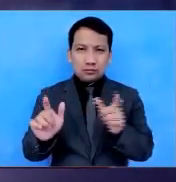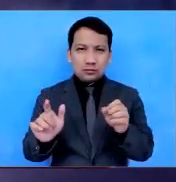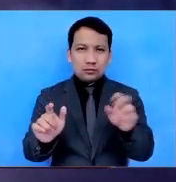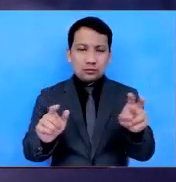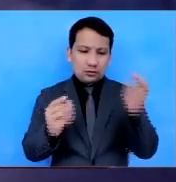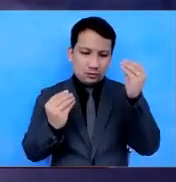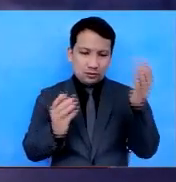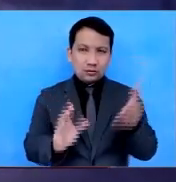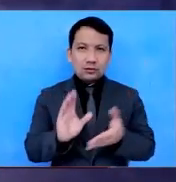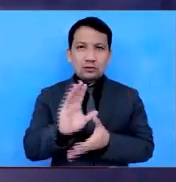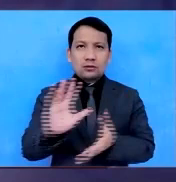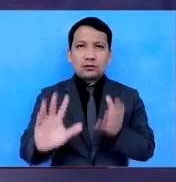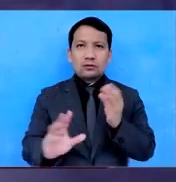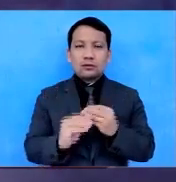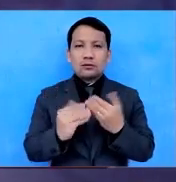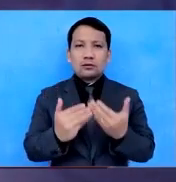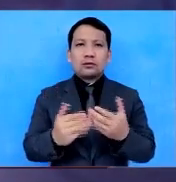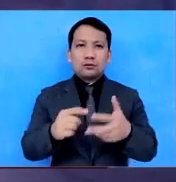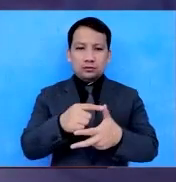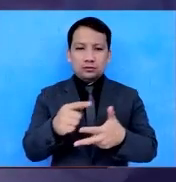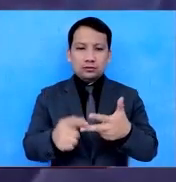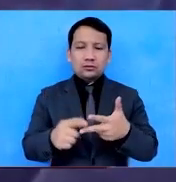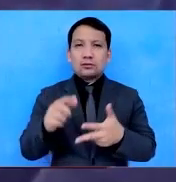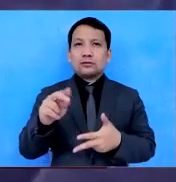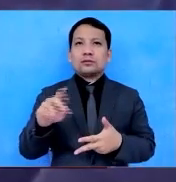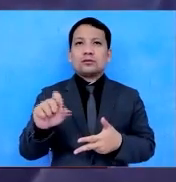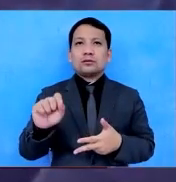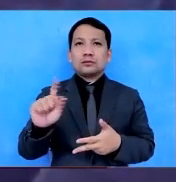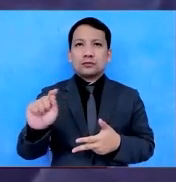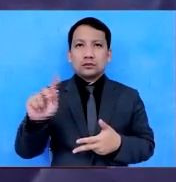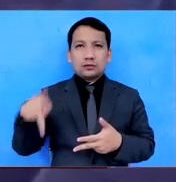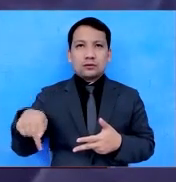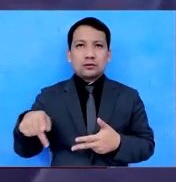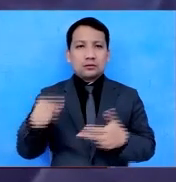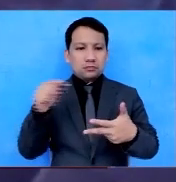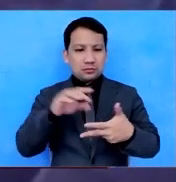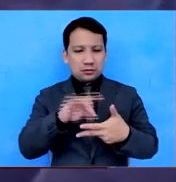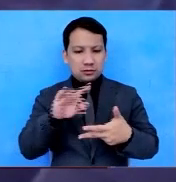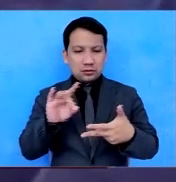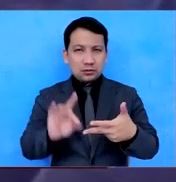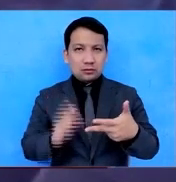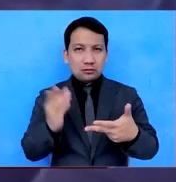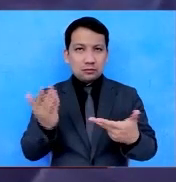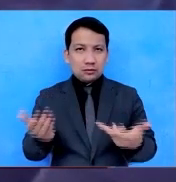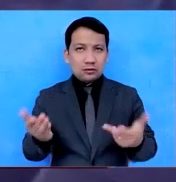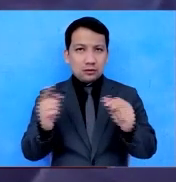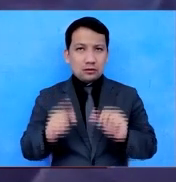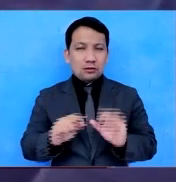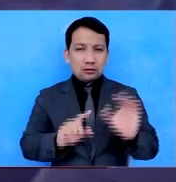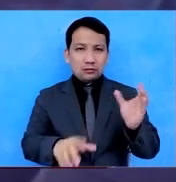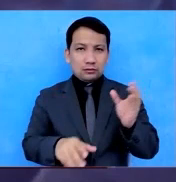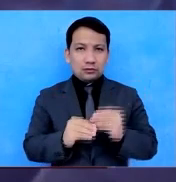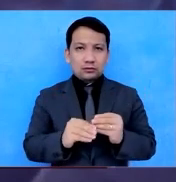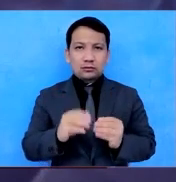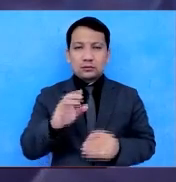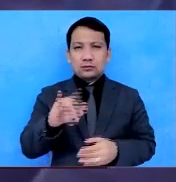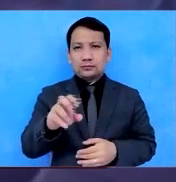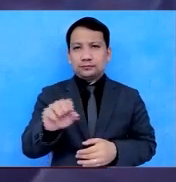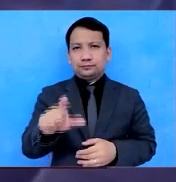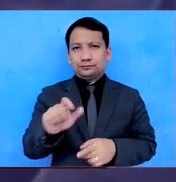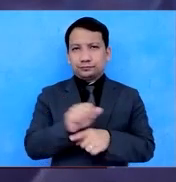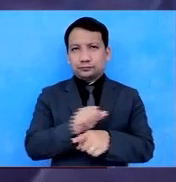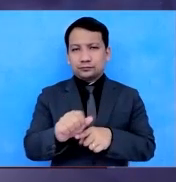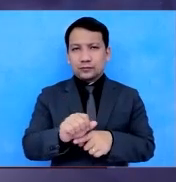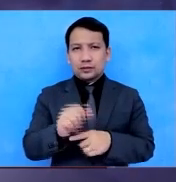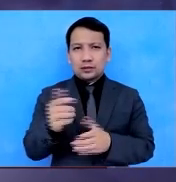kasama na lang ang ROTC sa tatlong NSTP components na pagpipilian ng mga estudyante, kabilang ang Civic Welfare Training Service at